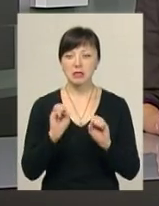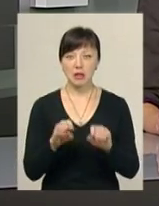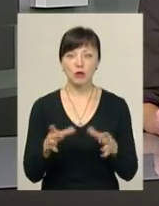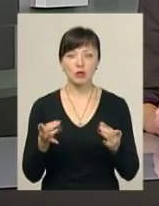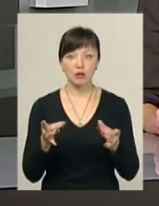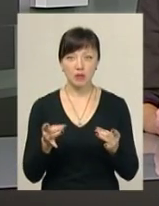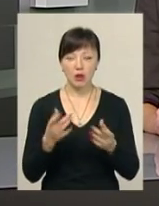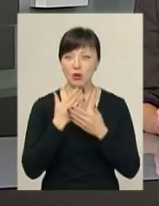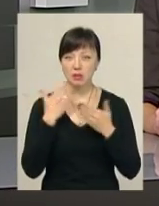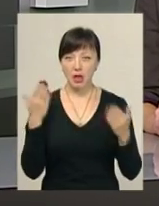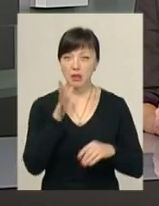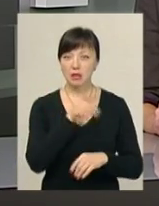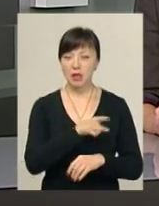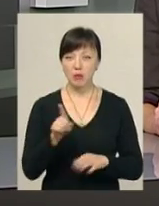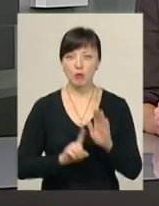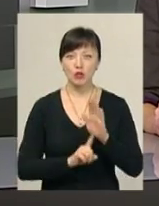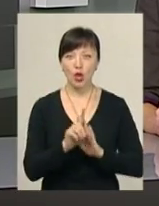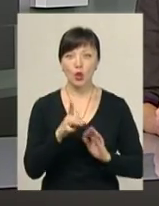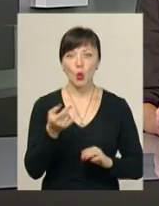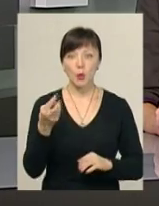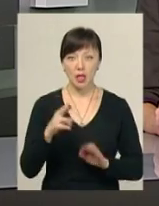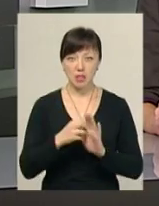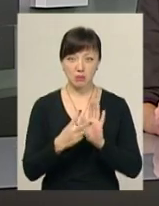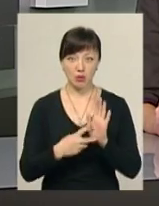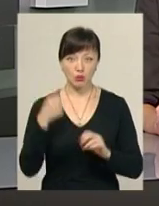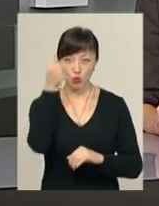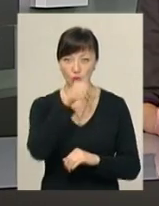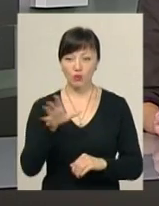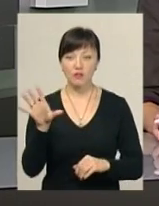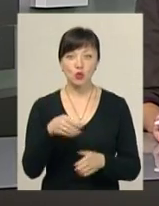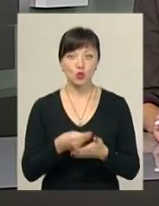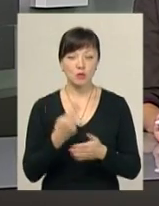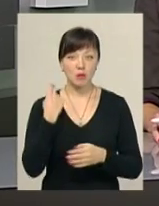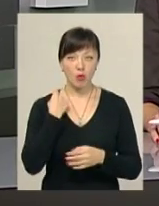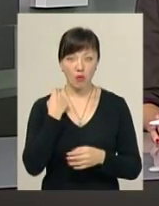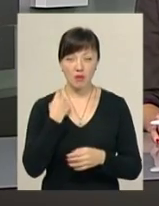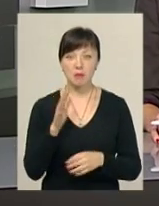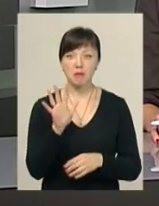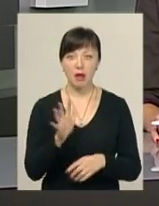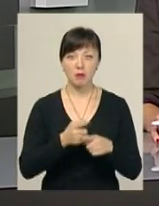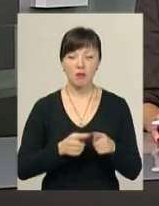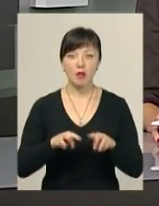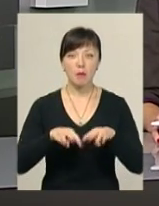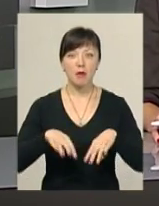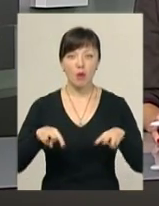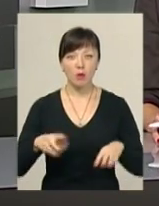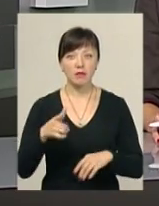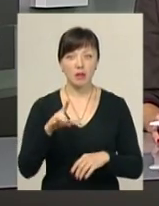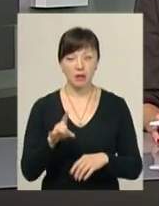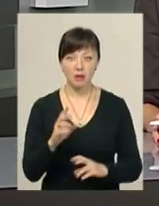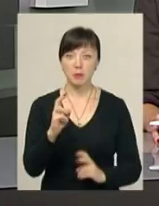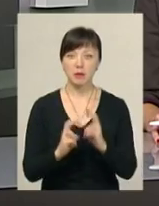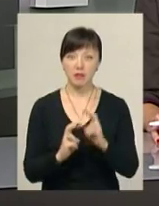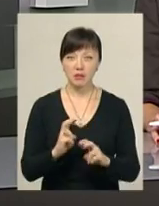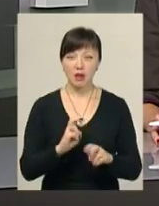сировину. Крайній термін – початок грудня 2017-го. Усю суму заборгованості, а це більше 5,5 мільйонів гривень,